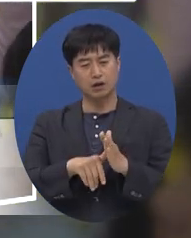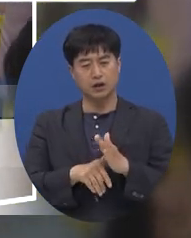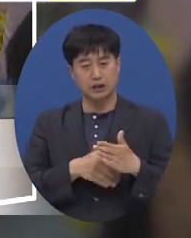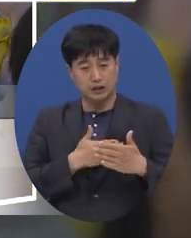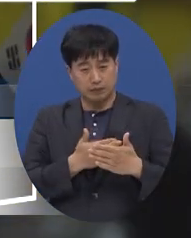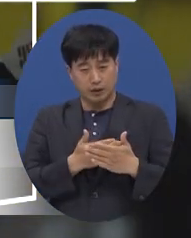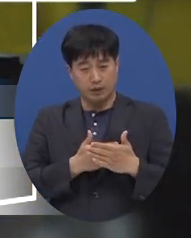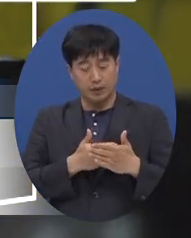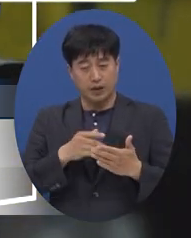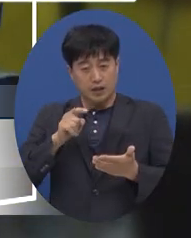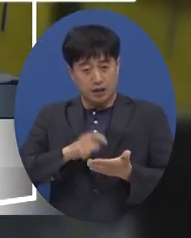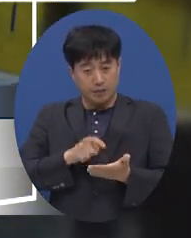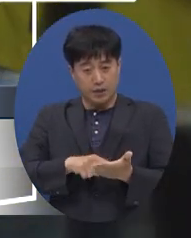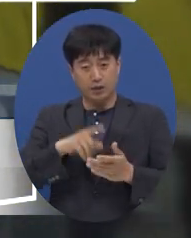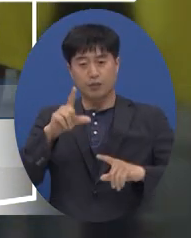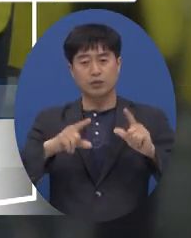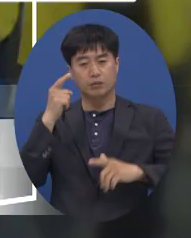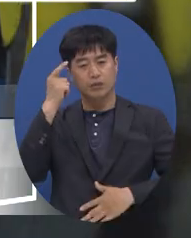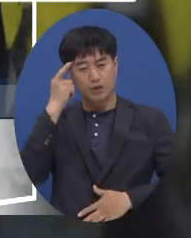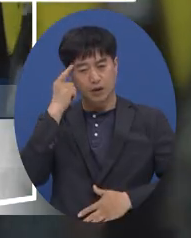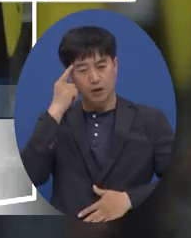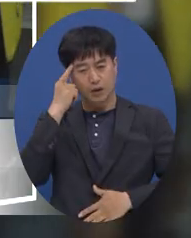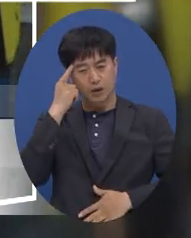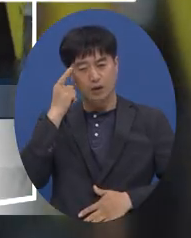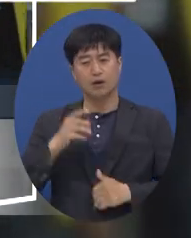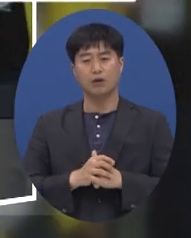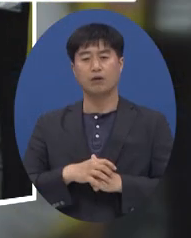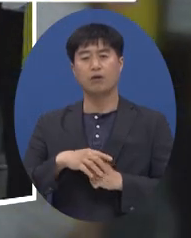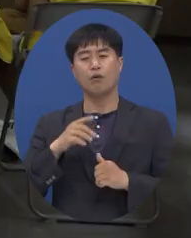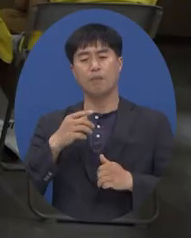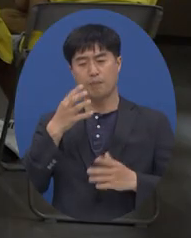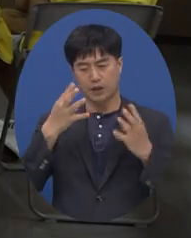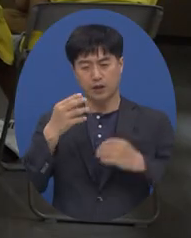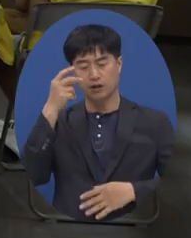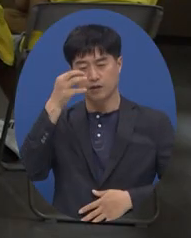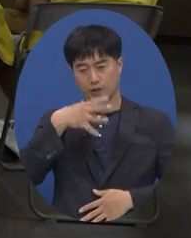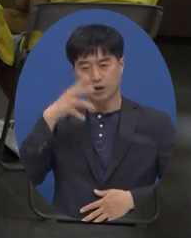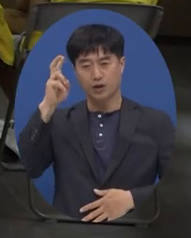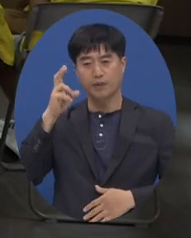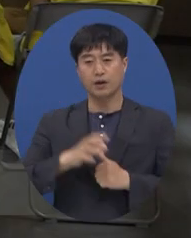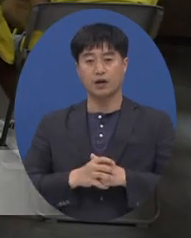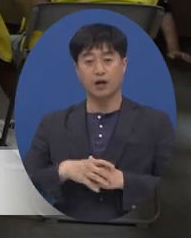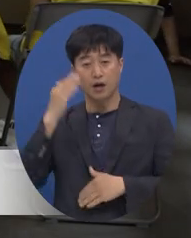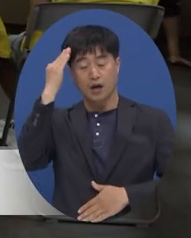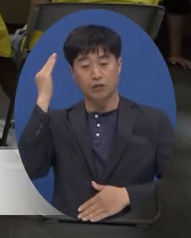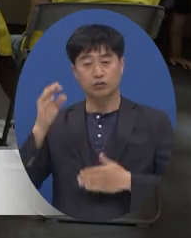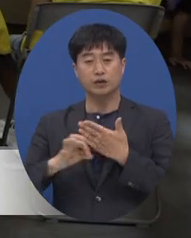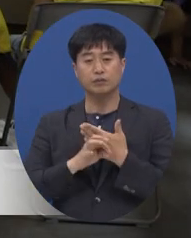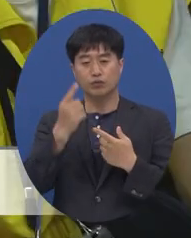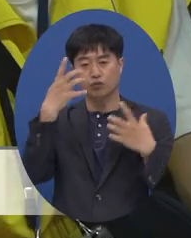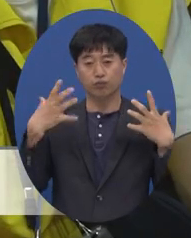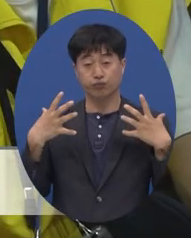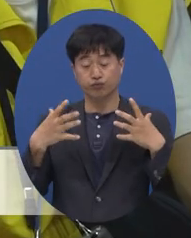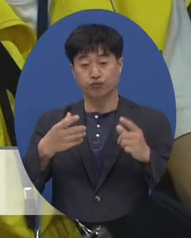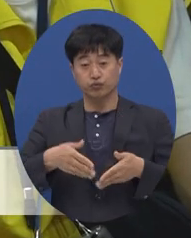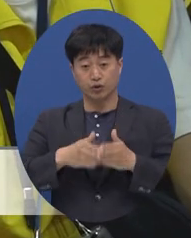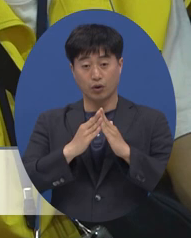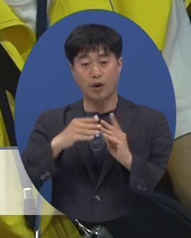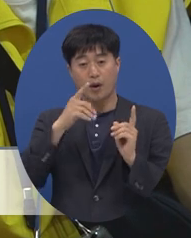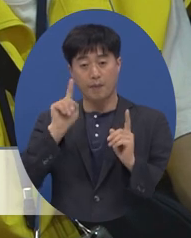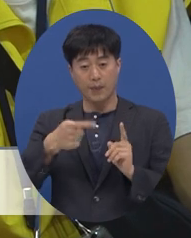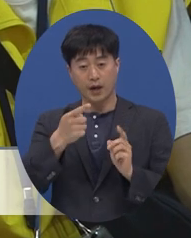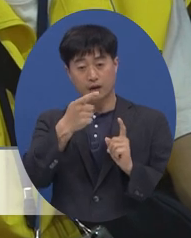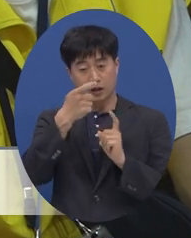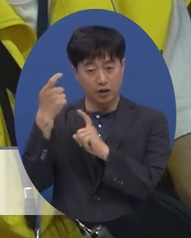긴박한 상황을 생각을 해보면 그 때 얼마나 힘들어 경도가 대한민국 임시정부 수립 100주년을 기념해